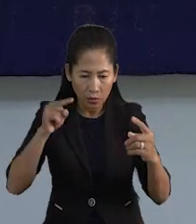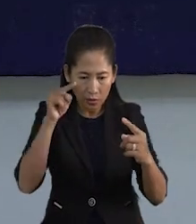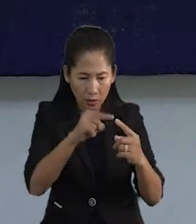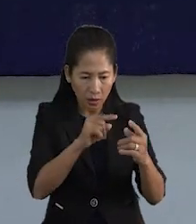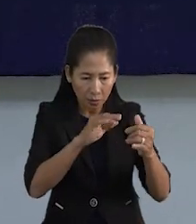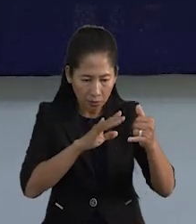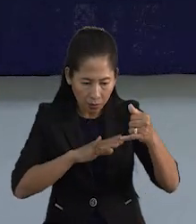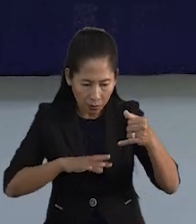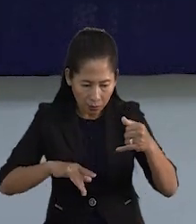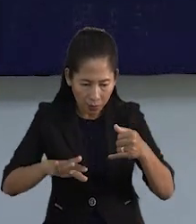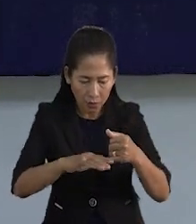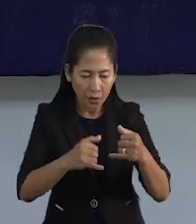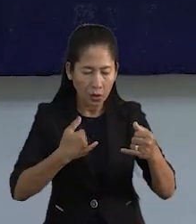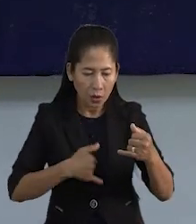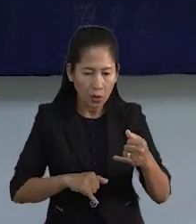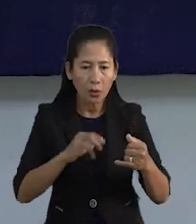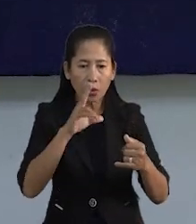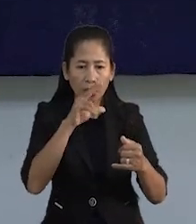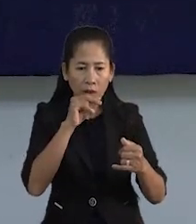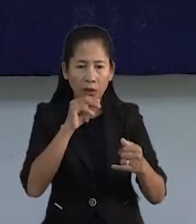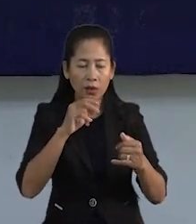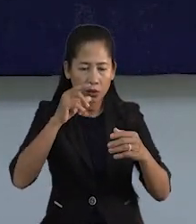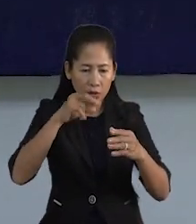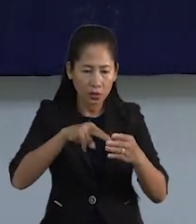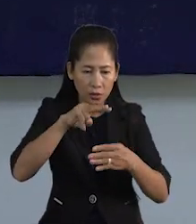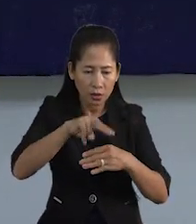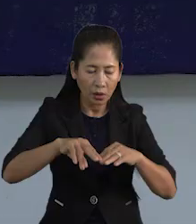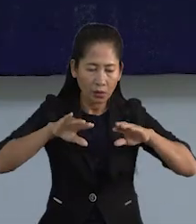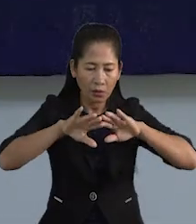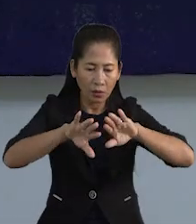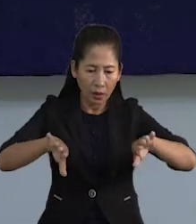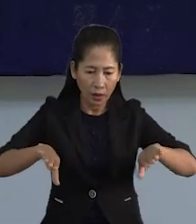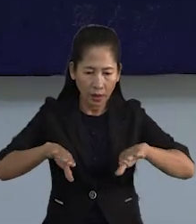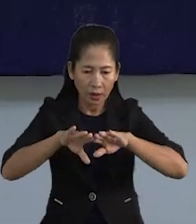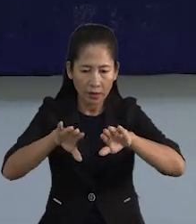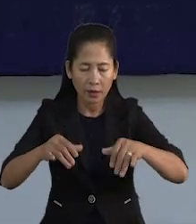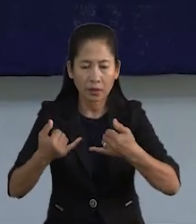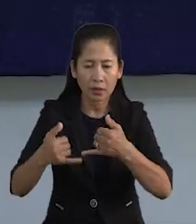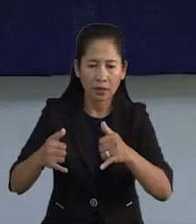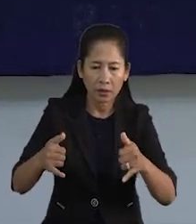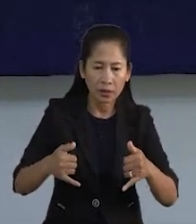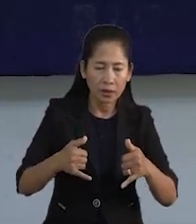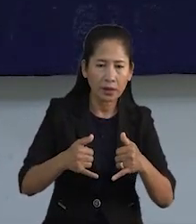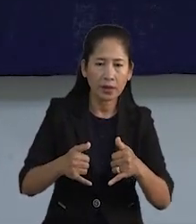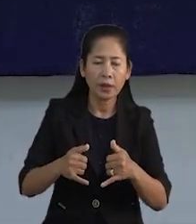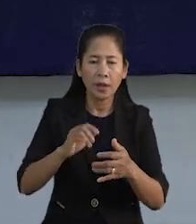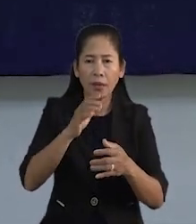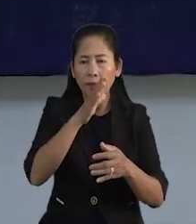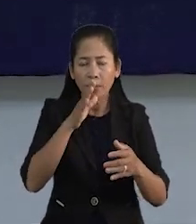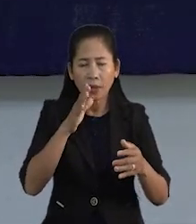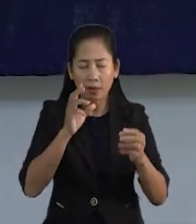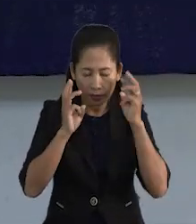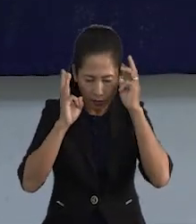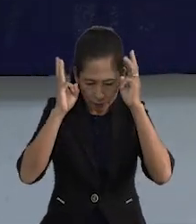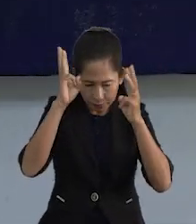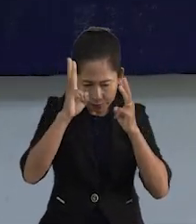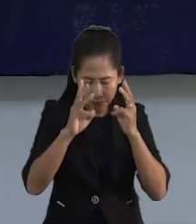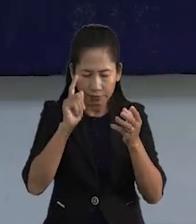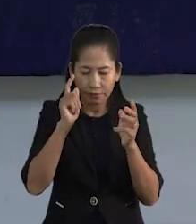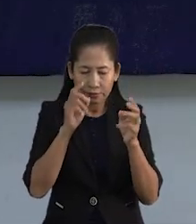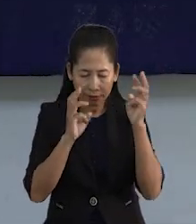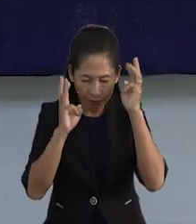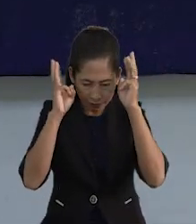ទឹកកូនទានាំគ្នាចុះហែលទឹកលេងកំសាន្តមេមន់បារម្ភខ្លាំង